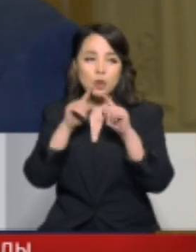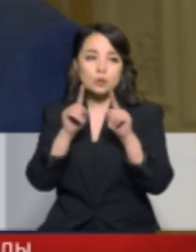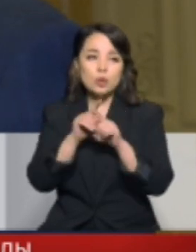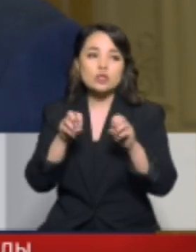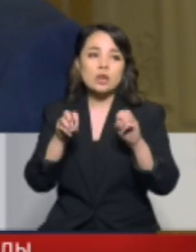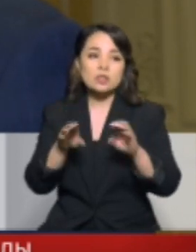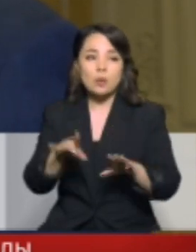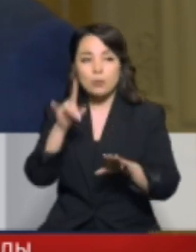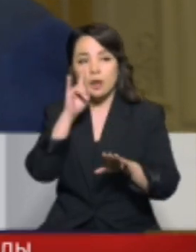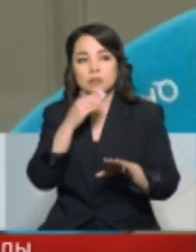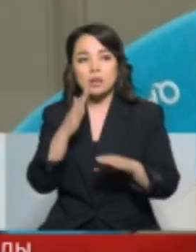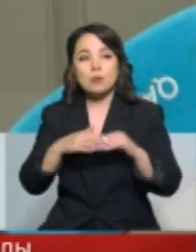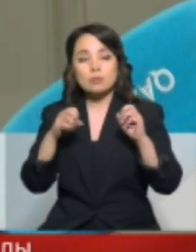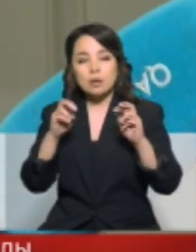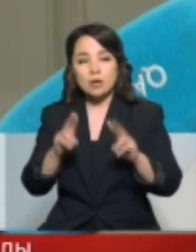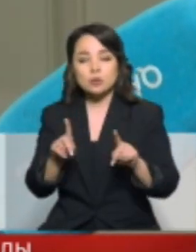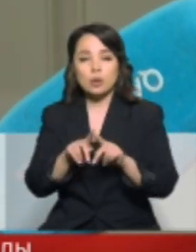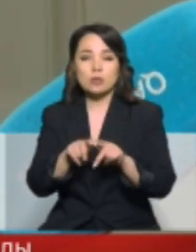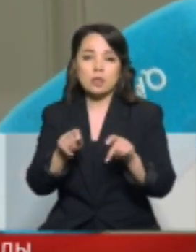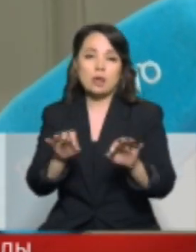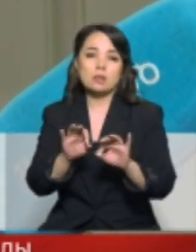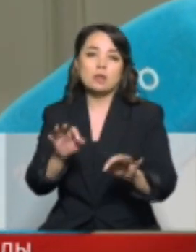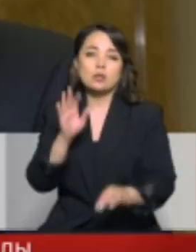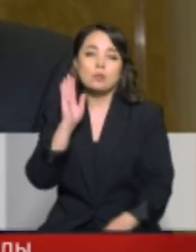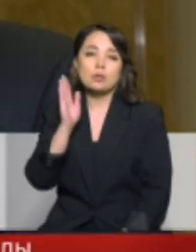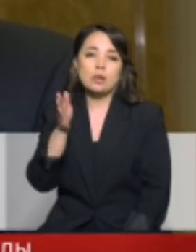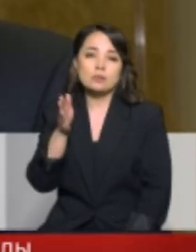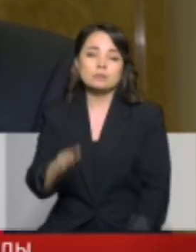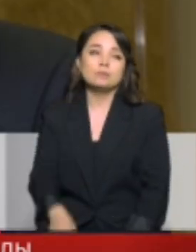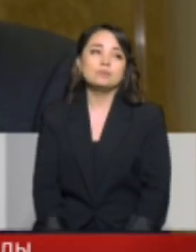шешімді Қазақстанның мамандары айтатын болады.